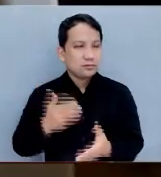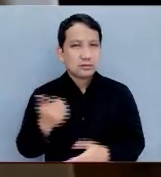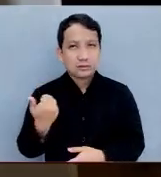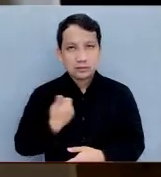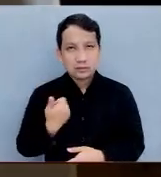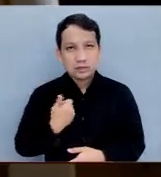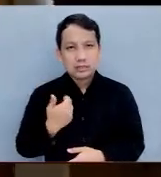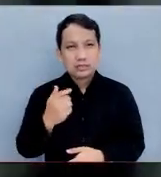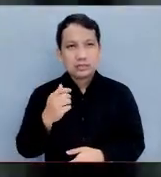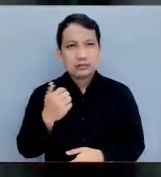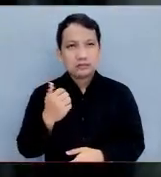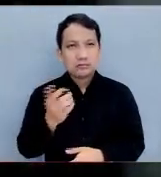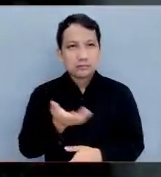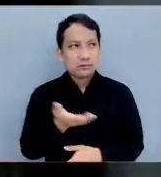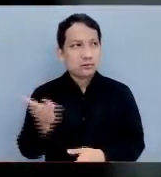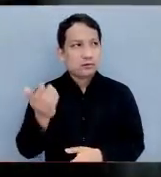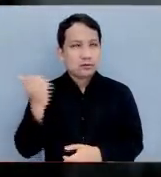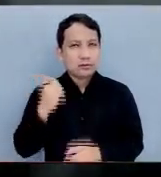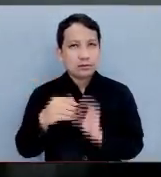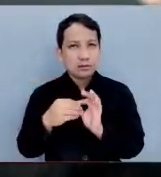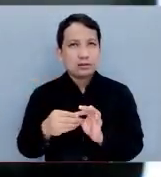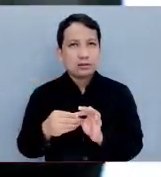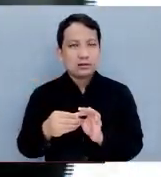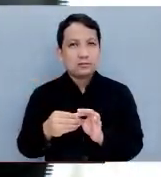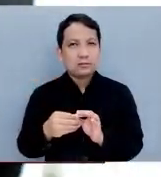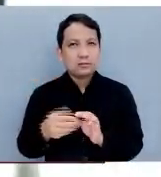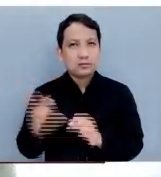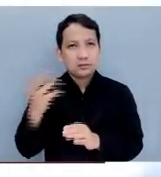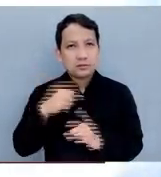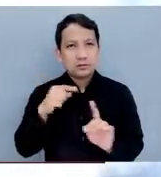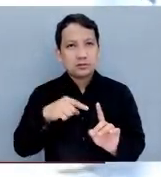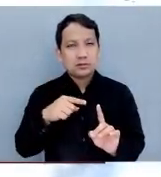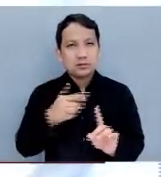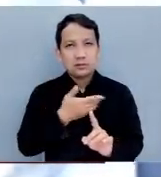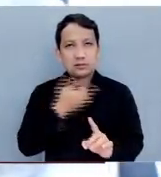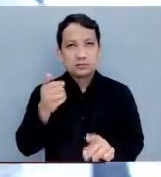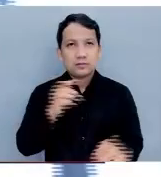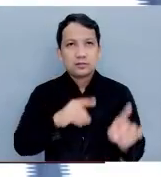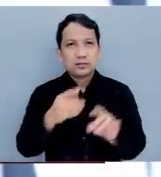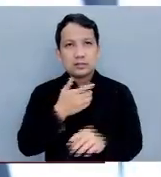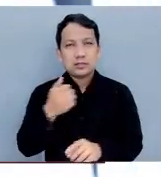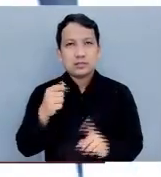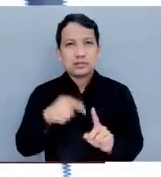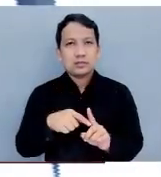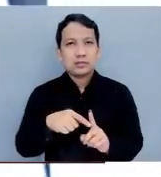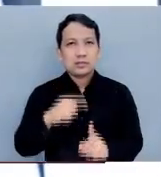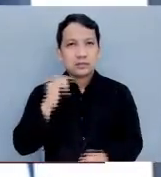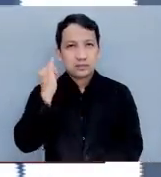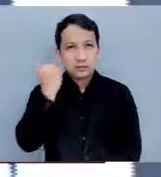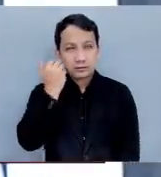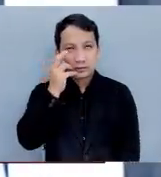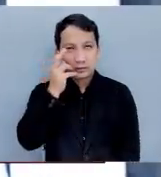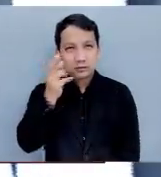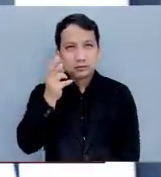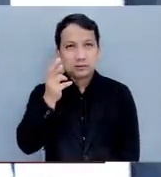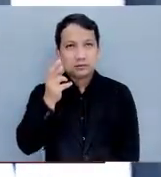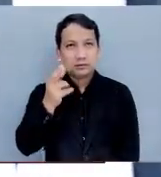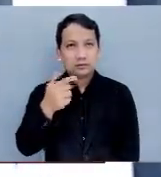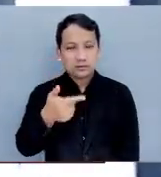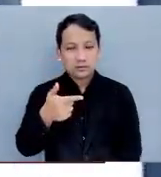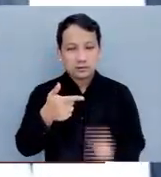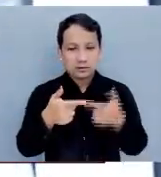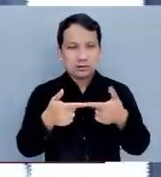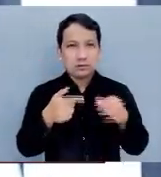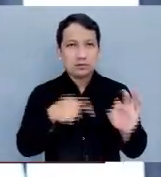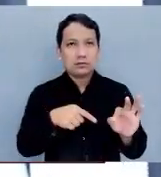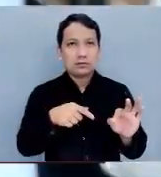believe in myself. And sana kayo rin. Super proud naman ng isa pang best dress awardee na si James Reed sa kanyang girlfriend na si